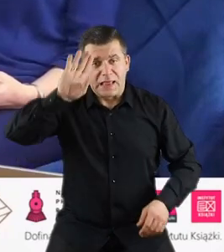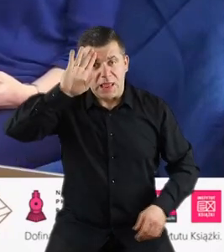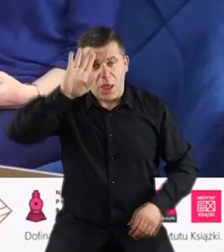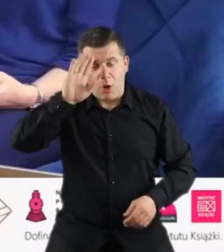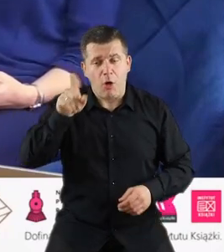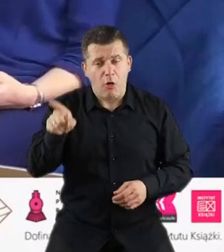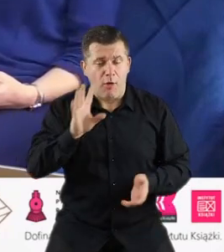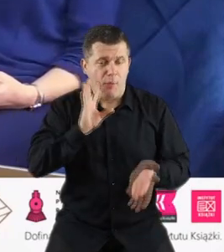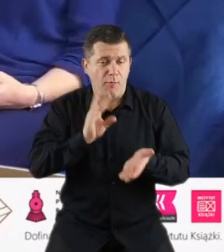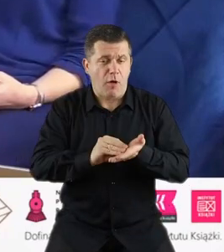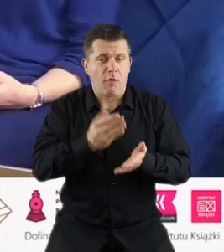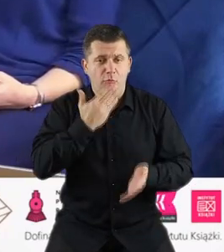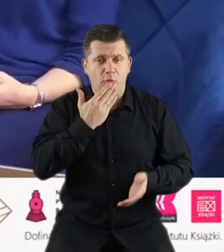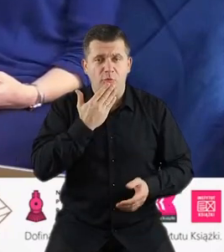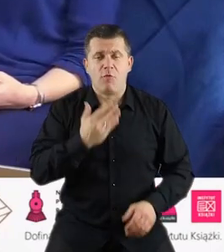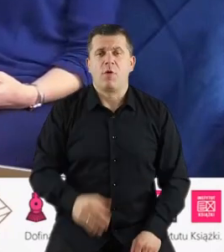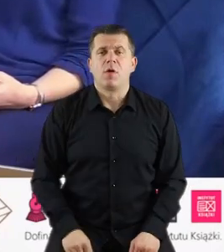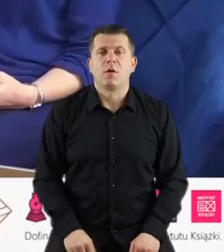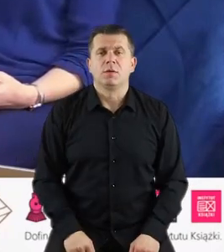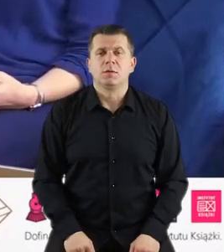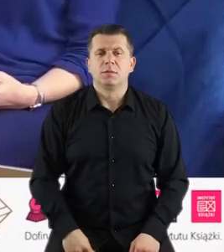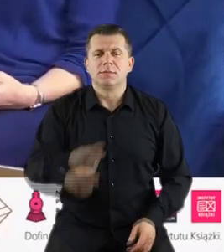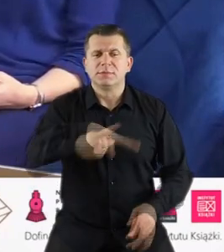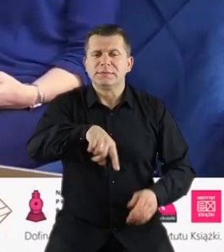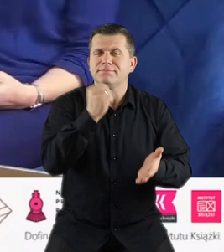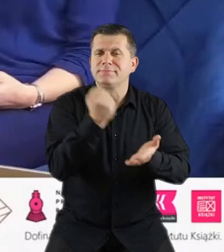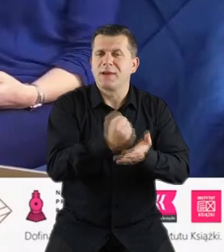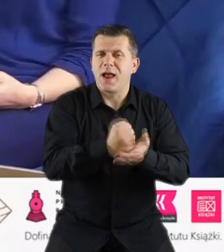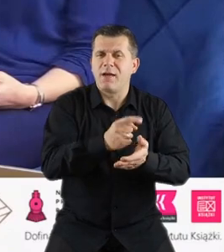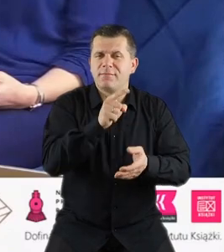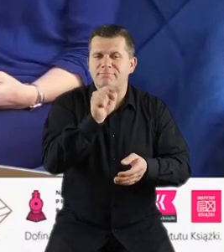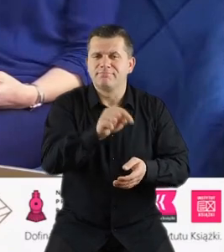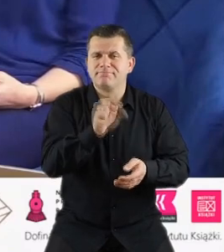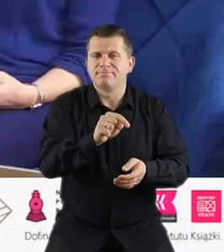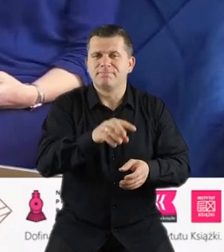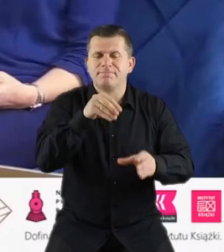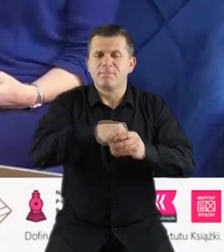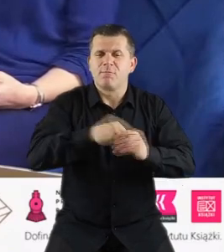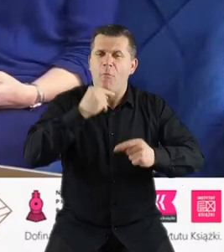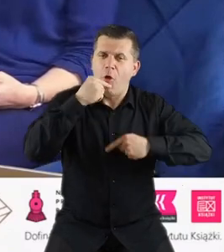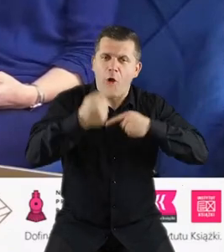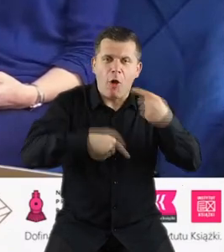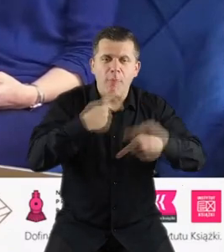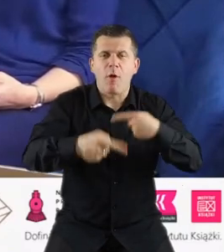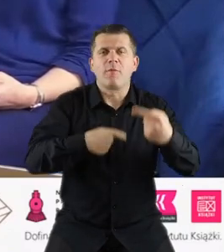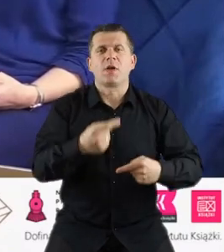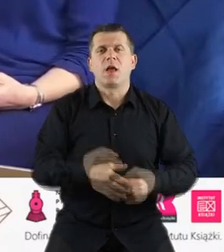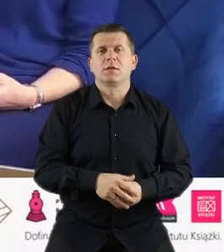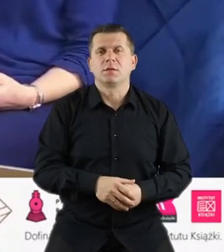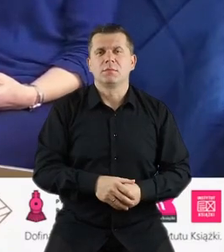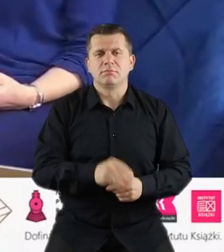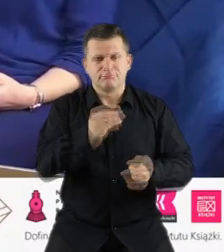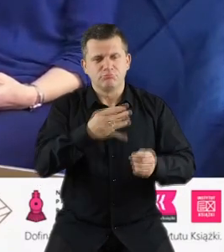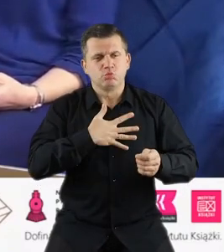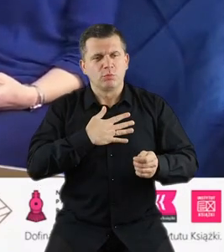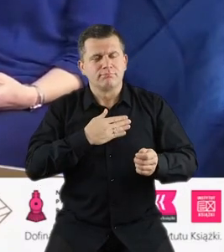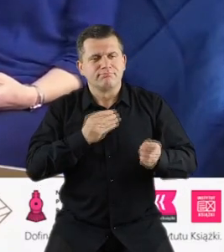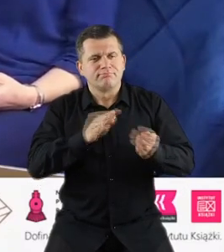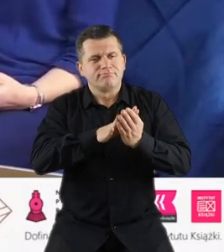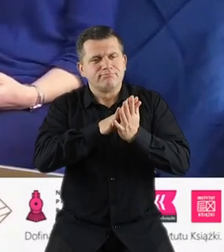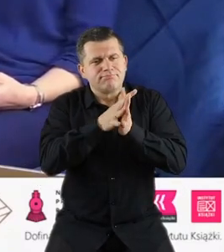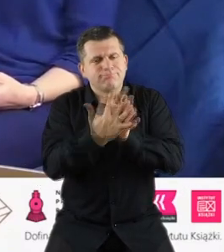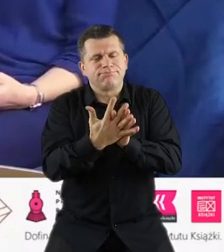teorii podkreślają, że właśnie te wątki, które się pojawiają w opowiadaniach, przenikają do